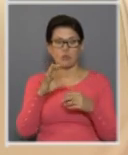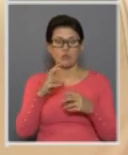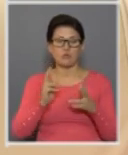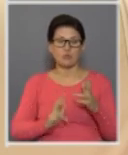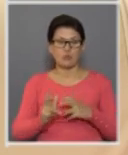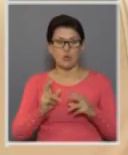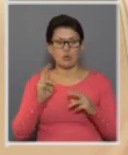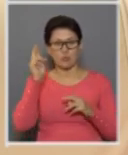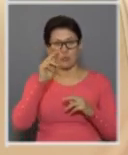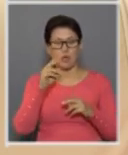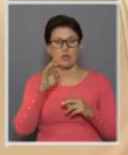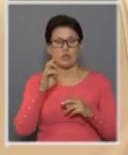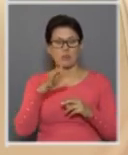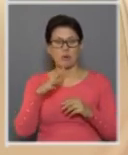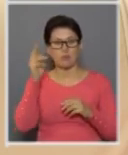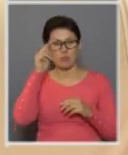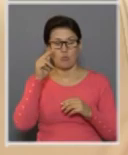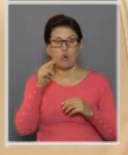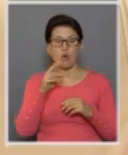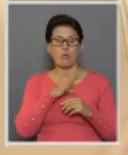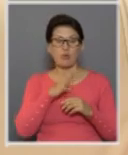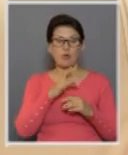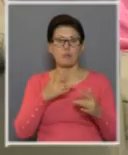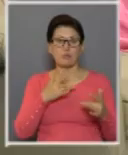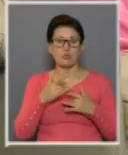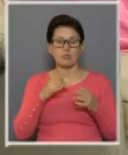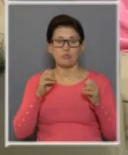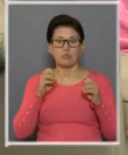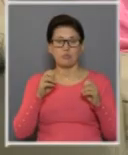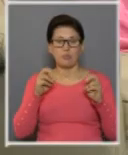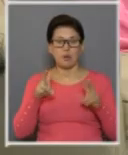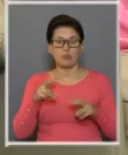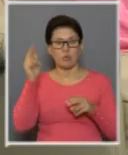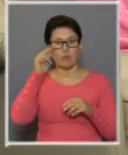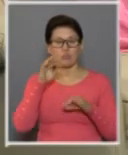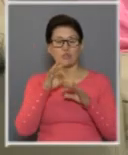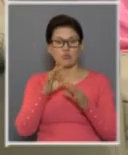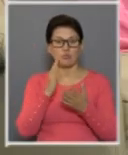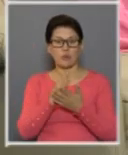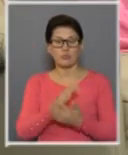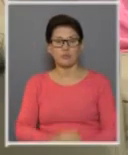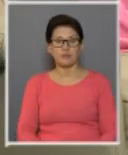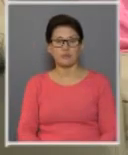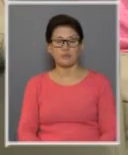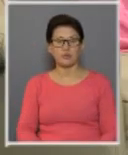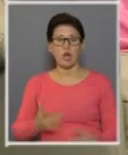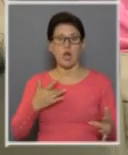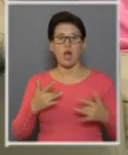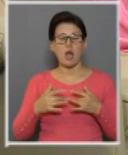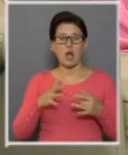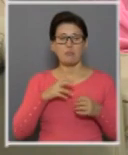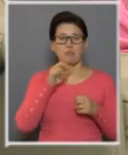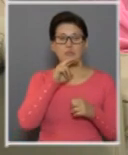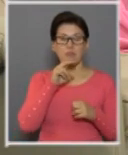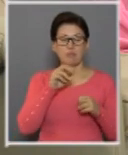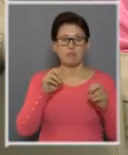студентімін. Асан Әләшімовтың шәкірті боламын. Актриса мамандығында оқып жүрмін. Түх, тамаша. Енді актрисалық мамандық соның ішінде